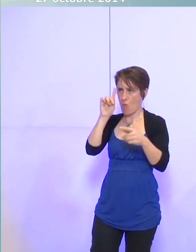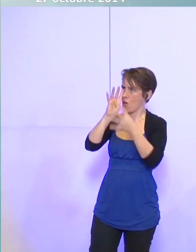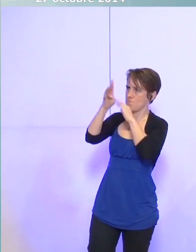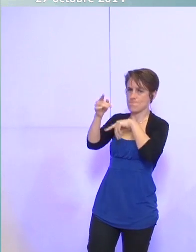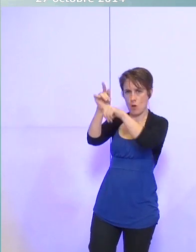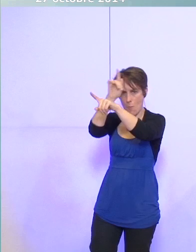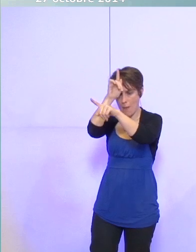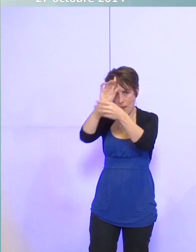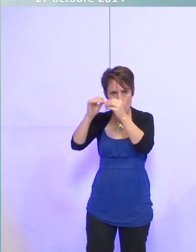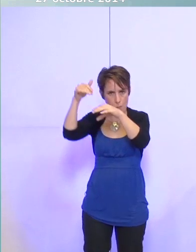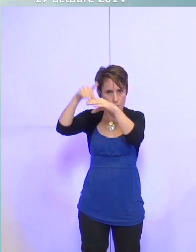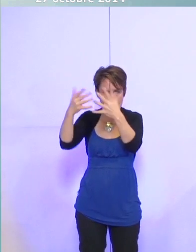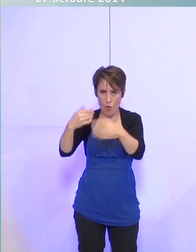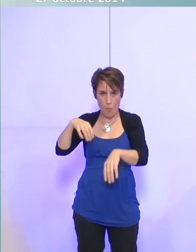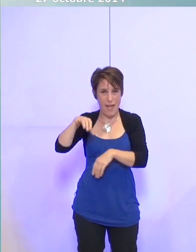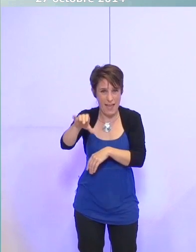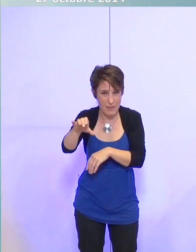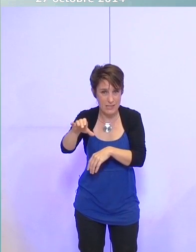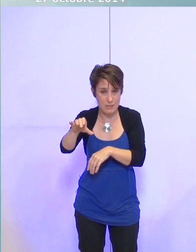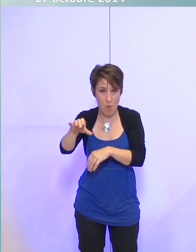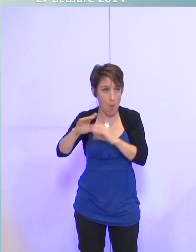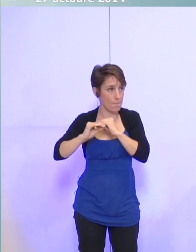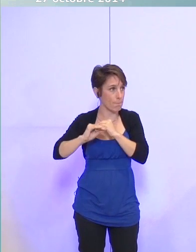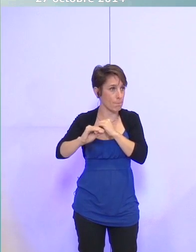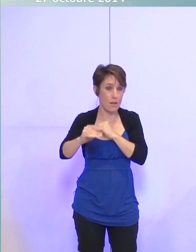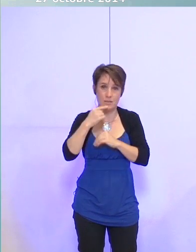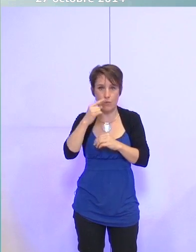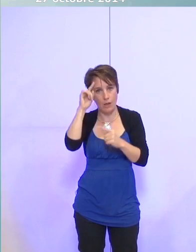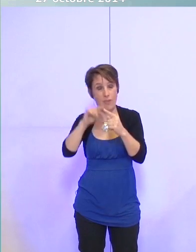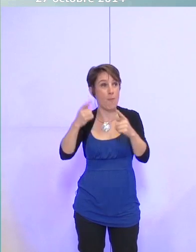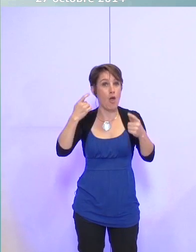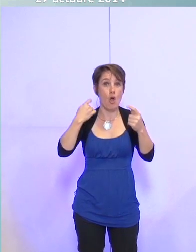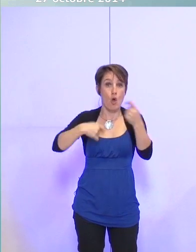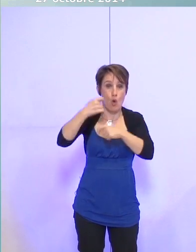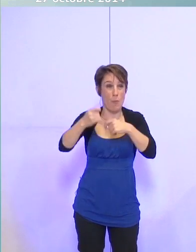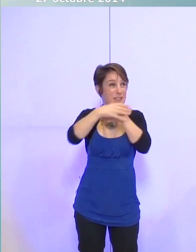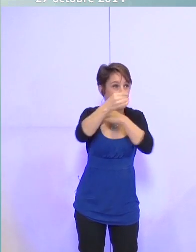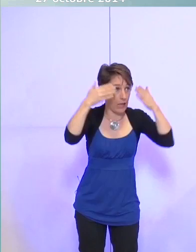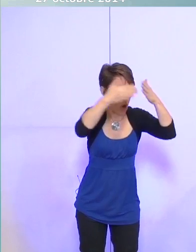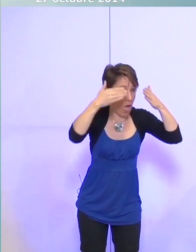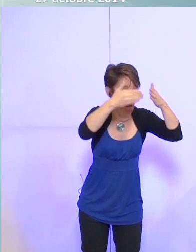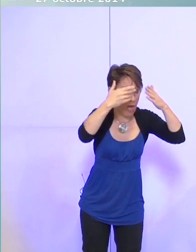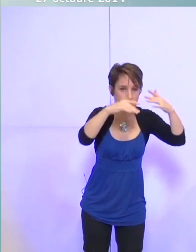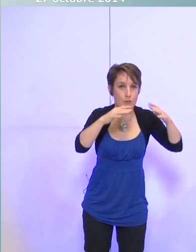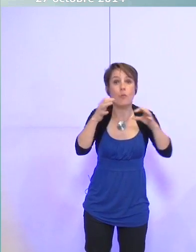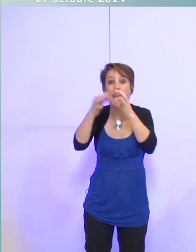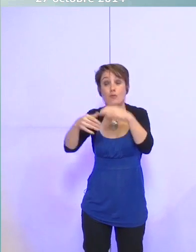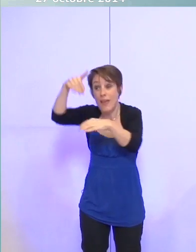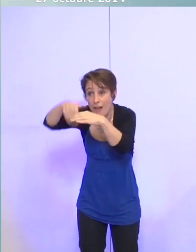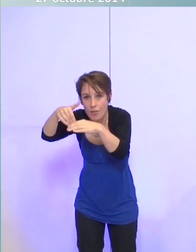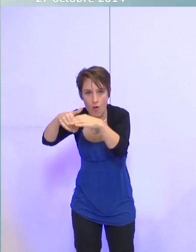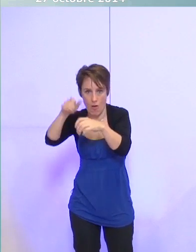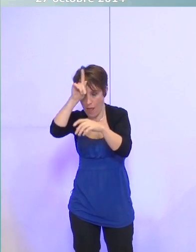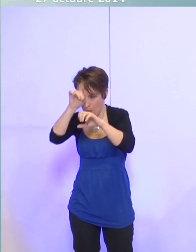mort et que cette politique uniquement tournée vers le commerce extérieur amène une situation déplorable pour l'intérieur de l'Allemagne et pour